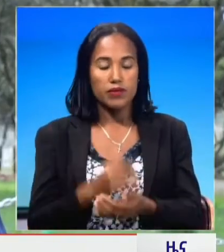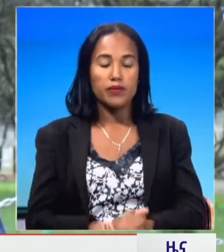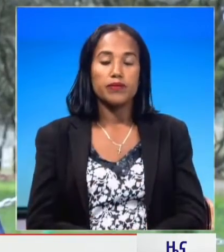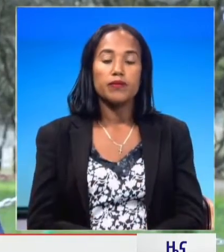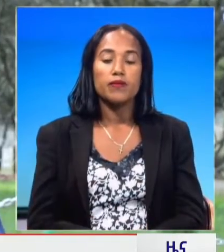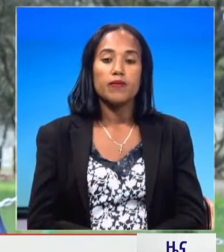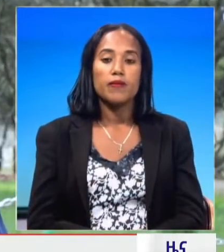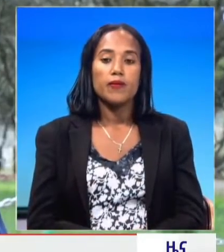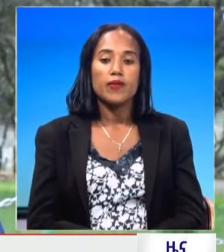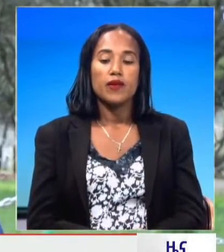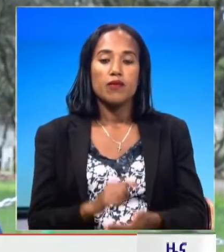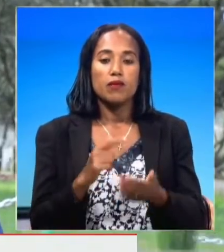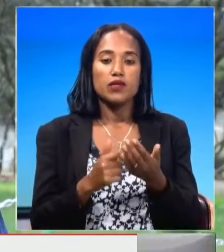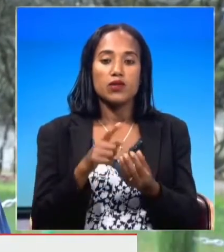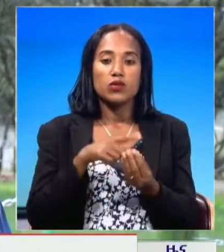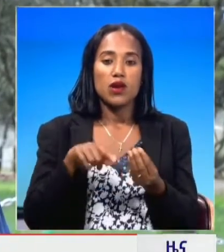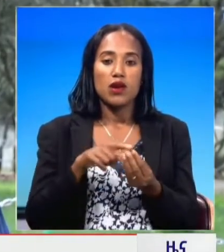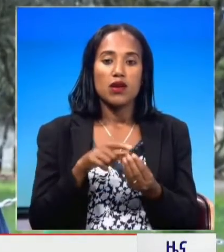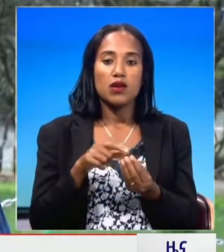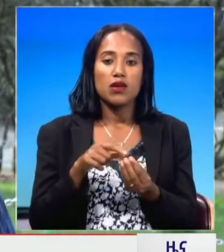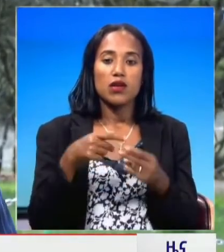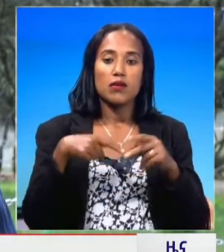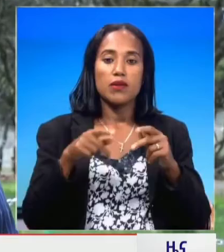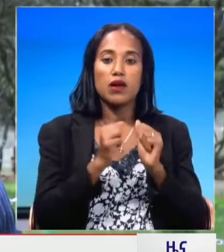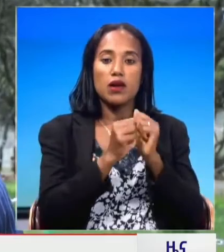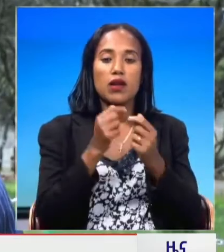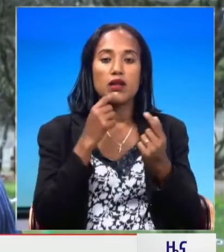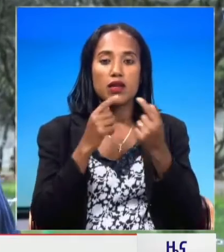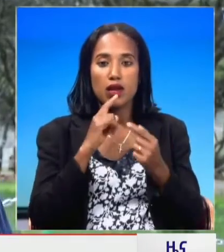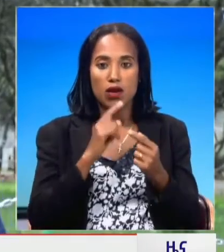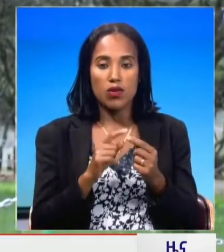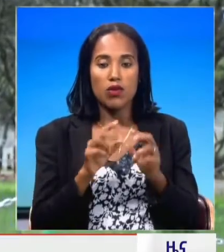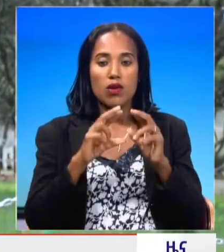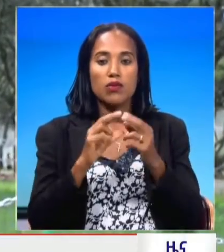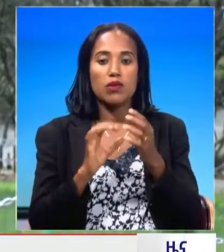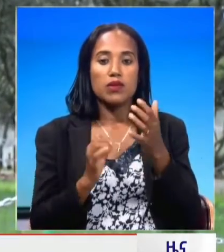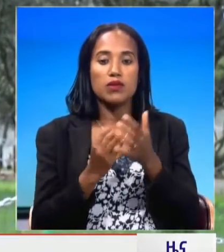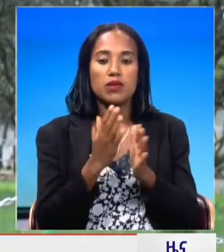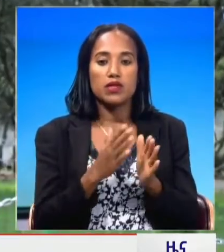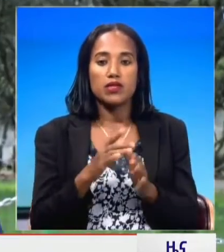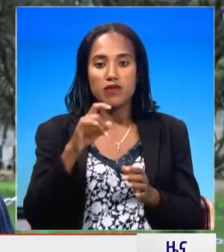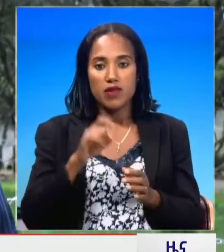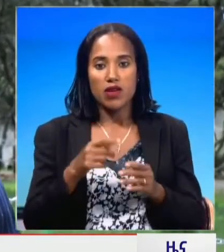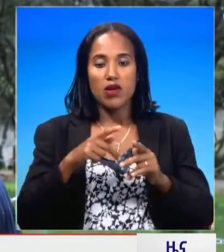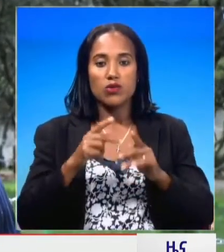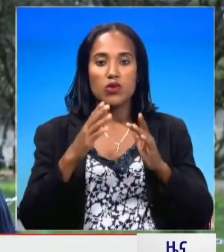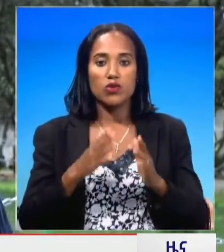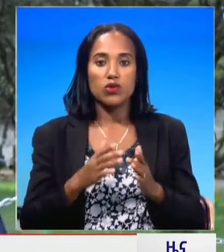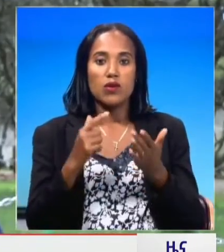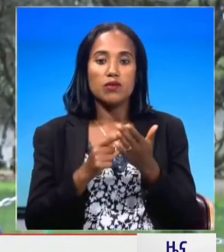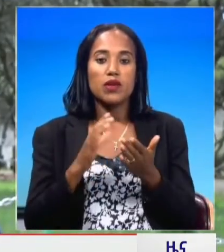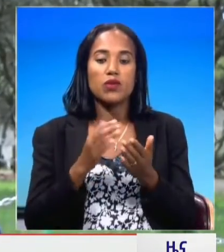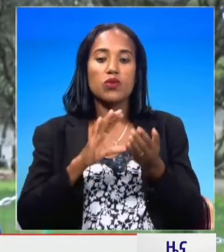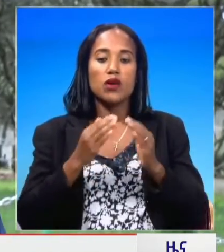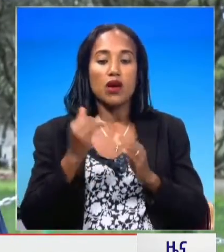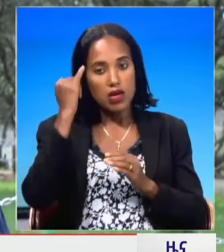ነው። እንግዲህ በዚህ ዙሪያ ከግብርናዎች ጋር እየተነጋገርን ነው። ክላስተር ማዘጋጀት ይፈልጋል አርሶ አደሮቹን። በእንደዚህ አይነት ሁኔታ ላይ